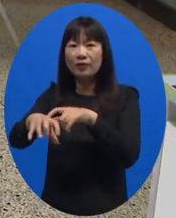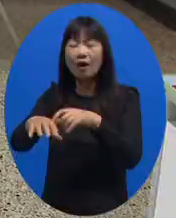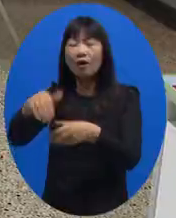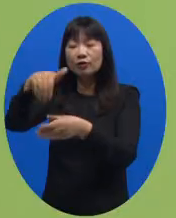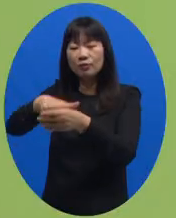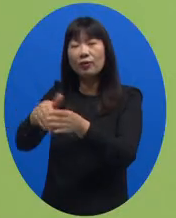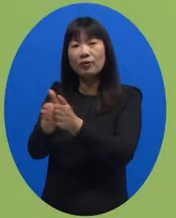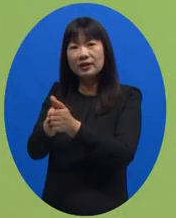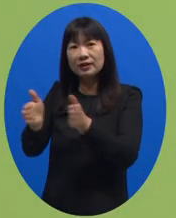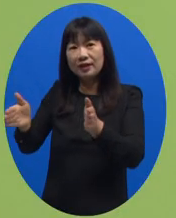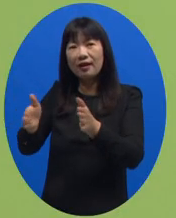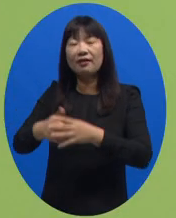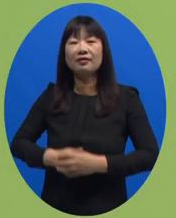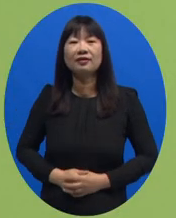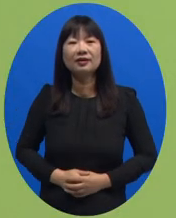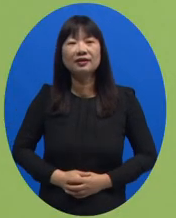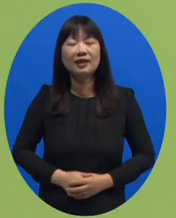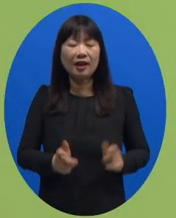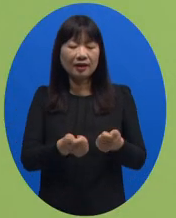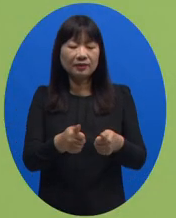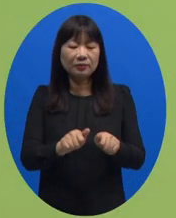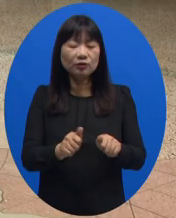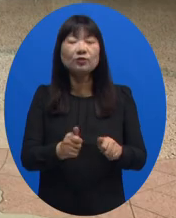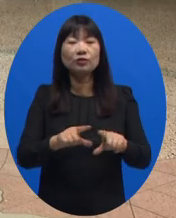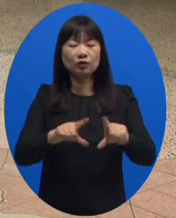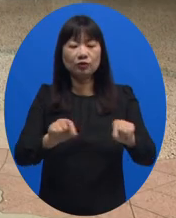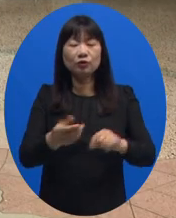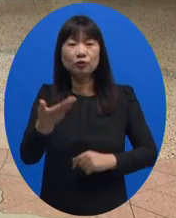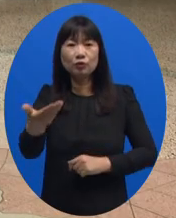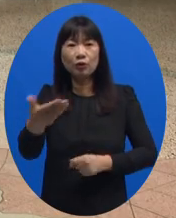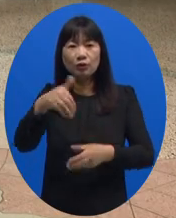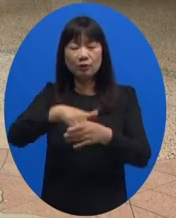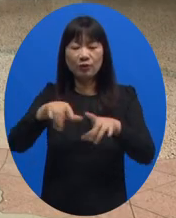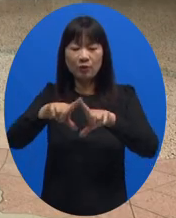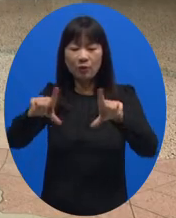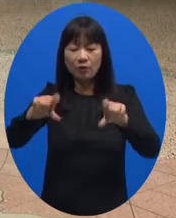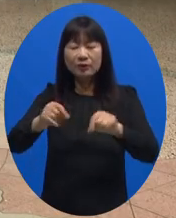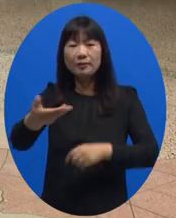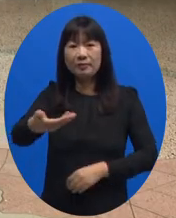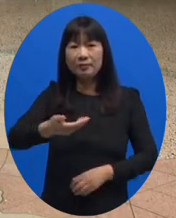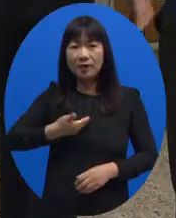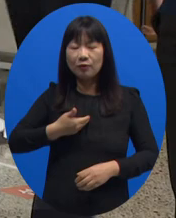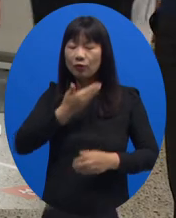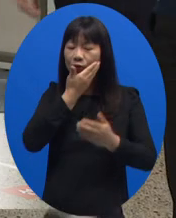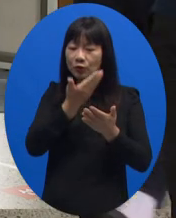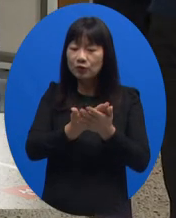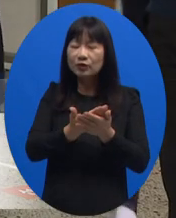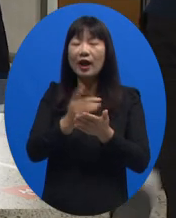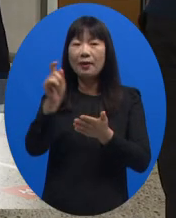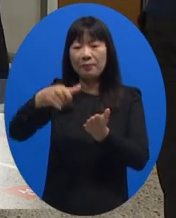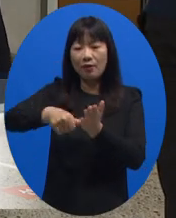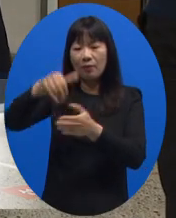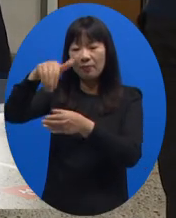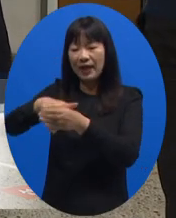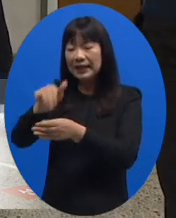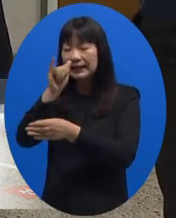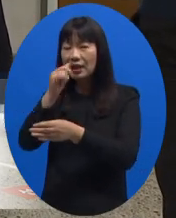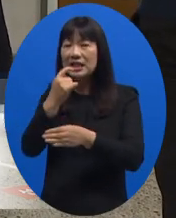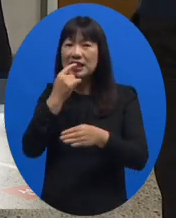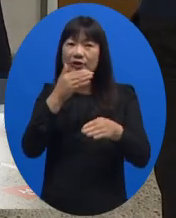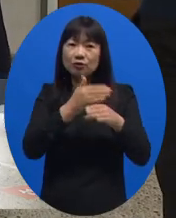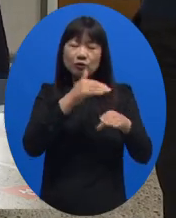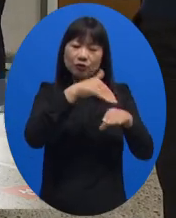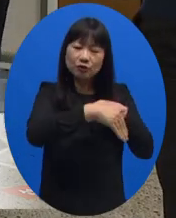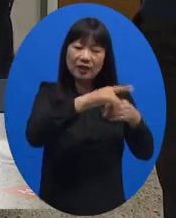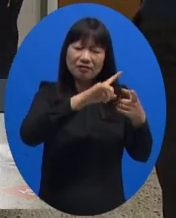투표가 이어집니다. 신분증을 내고 투표용지를 받고 소중한 한 표를 행사합니다. 민주주의에 대해서 좀